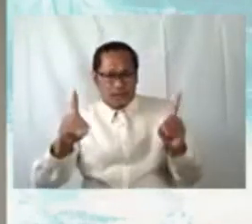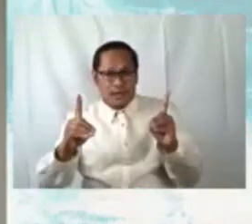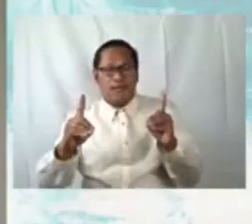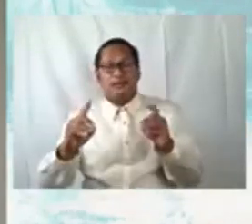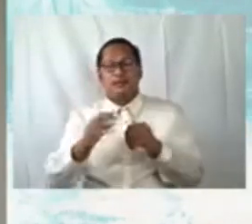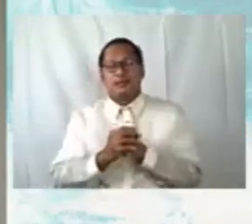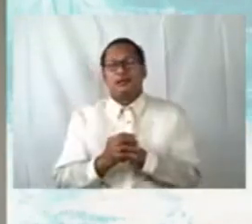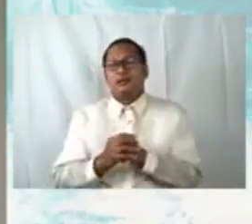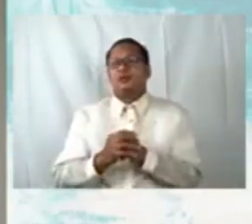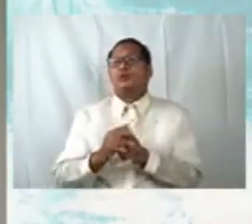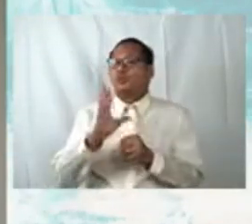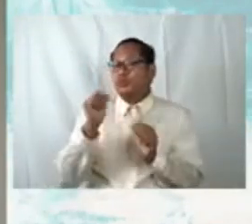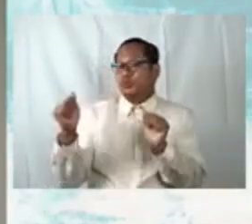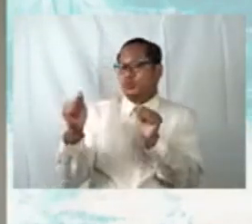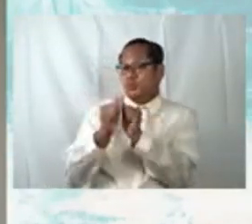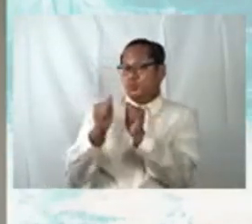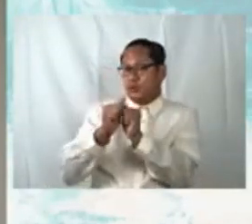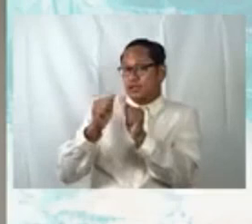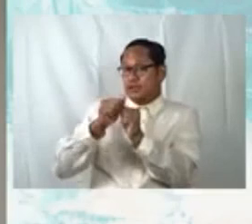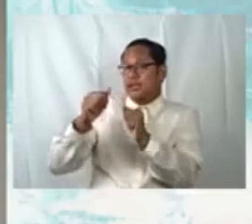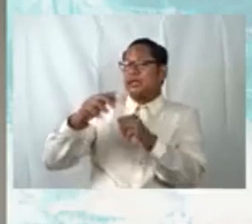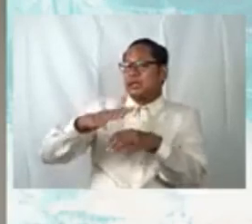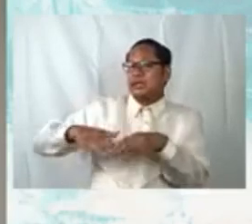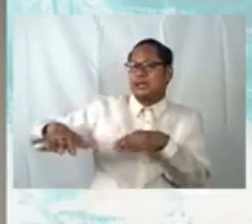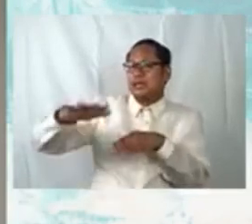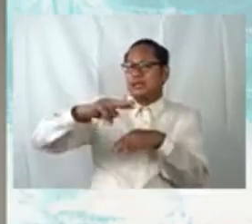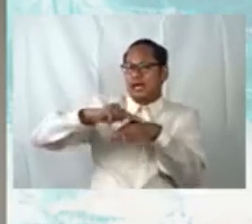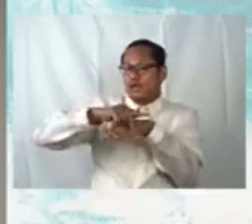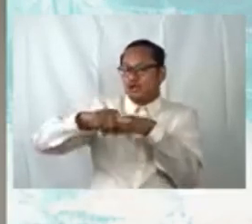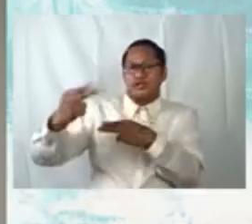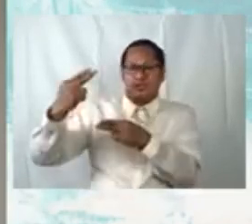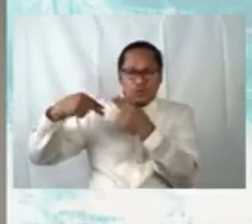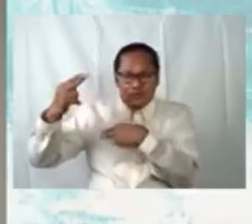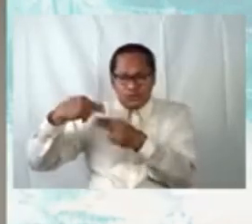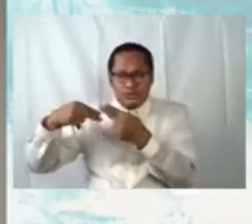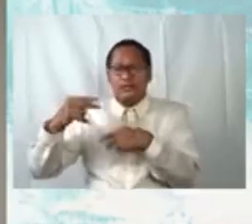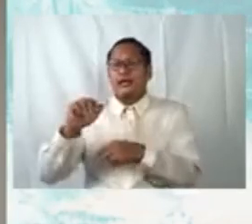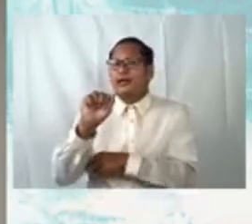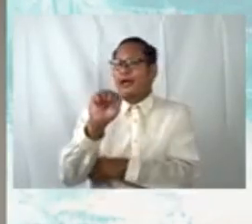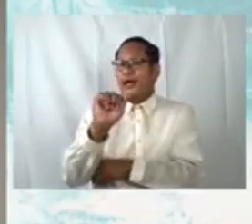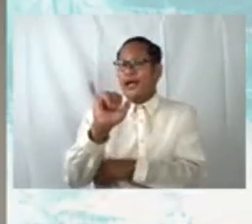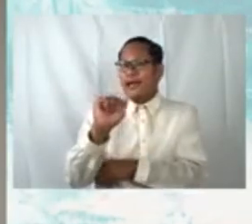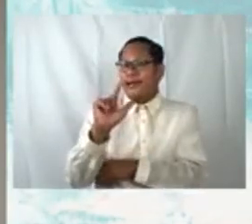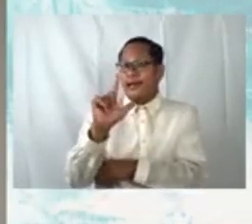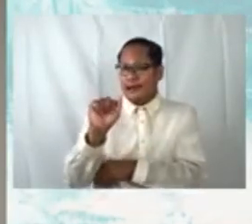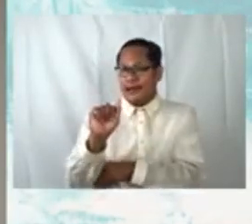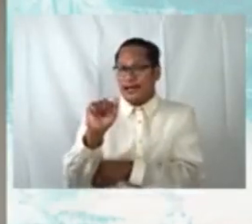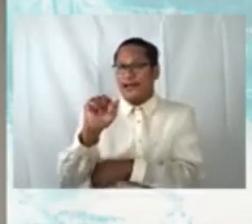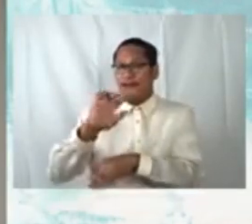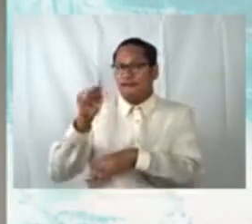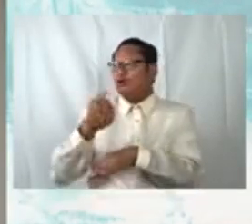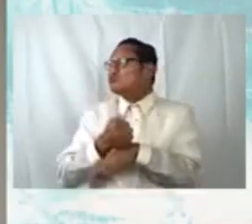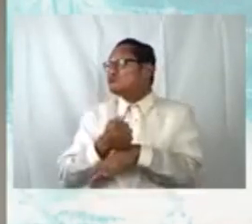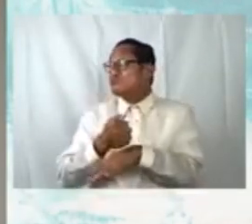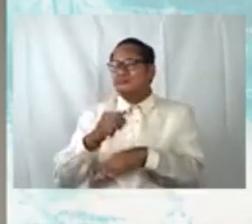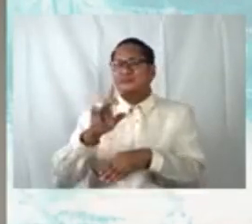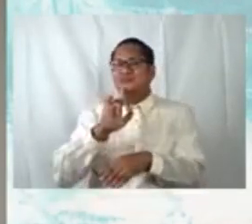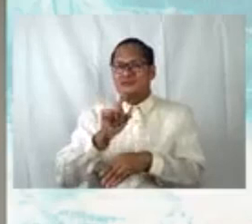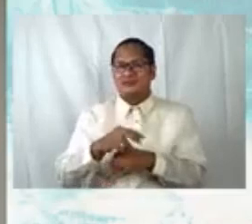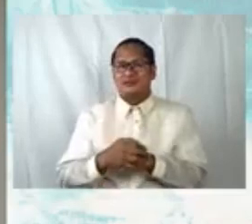National Historical Commission of the Philippines, sa Ayala Foundation at marami pang ibang mga kasama.